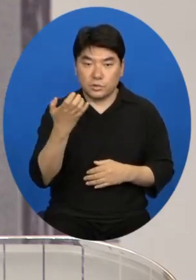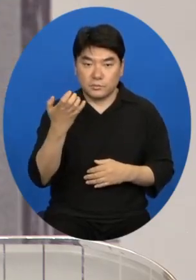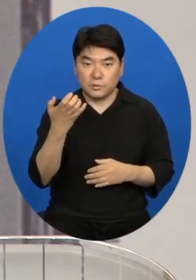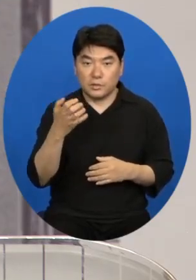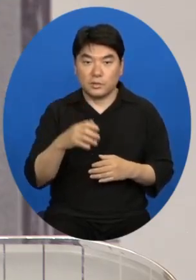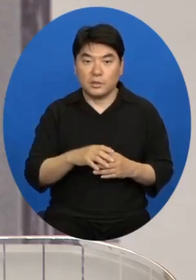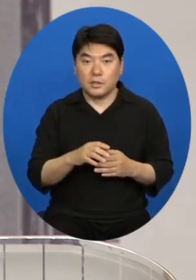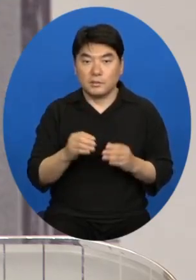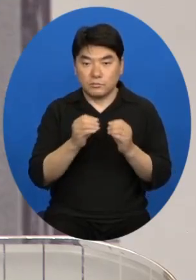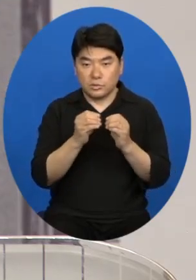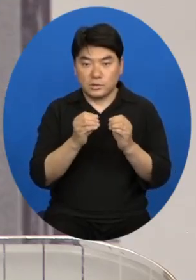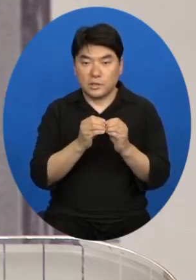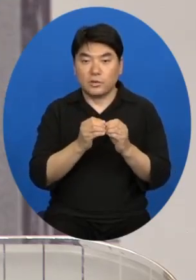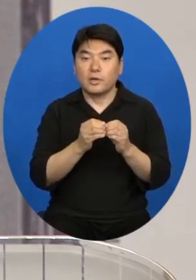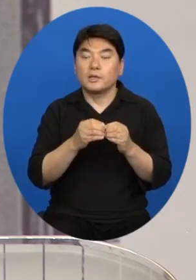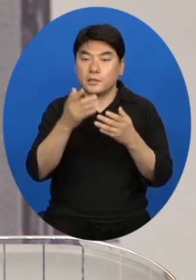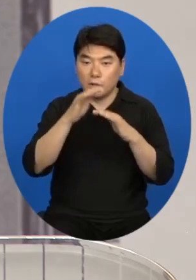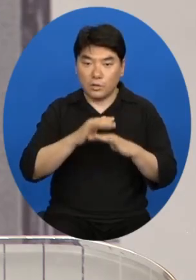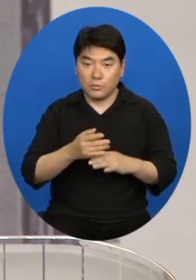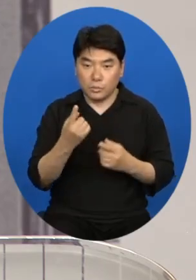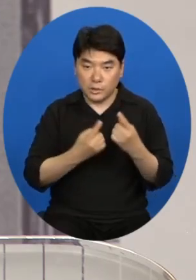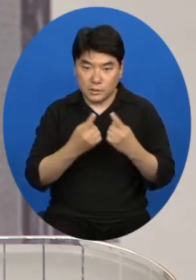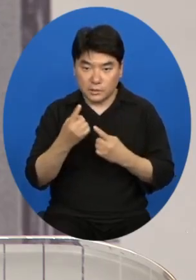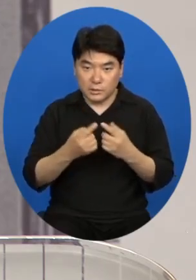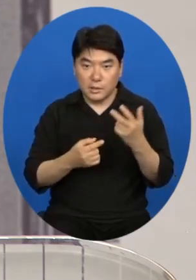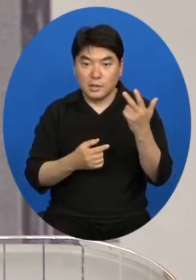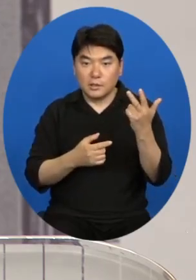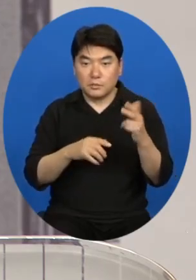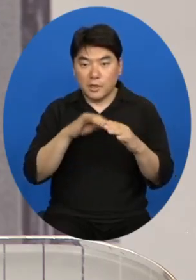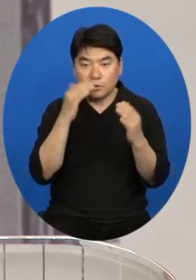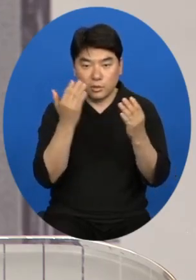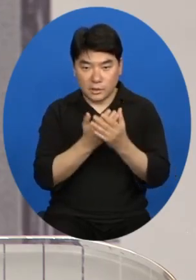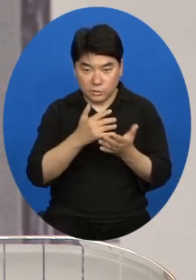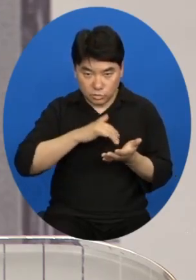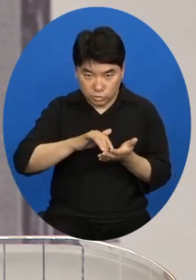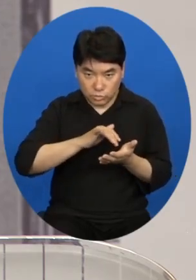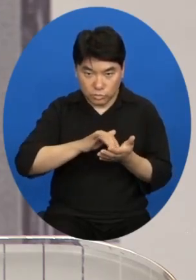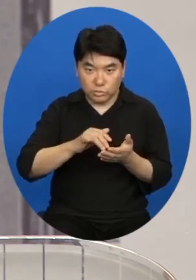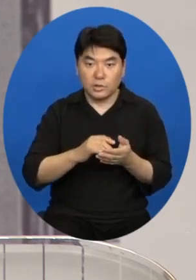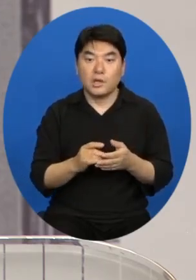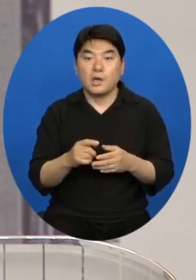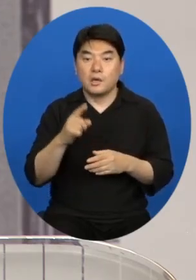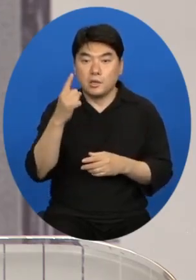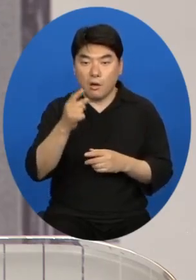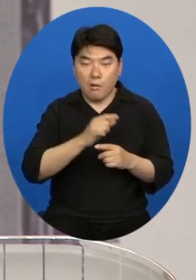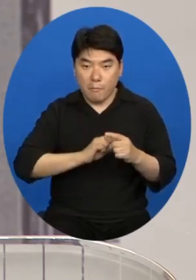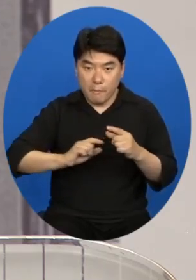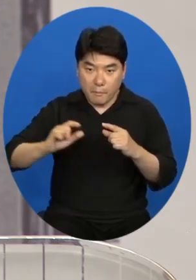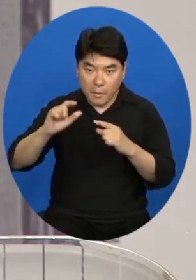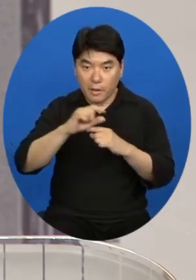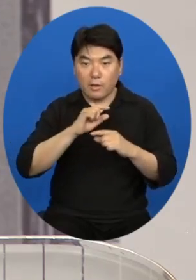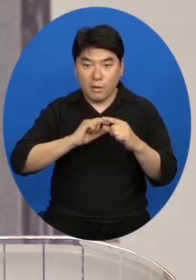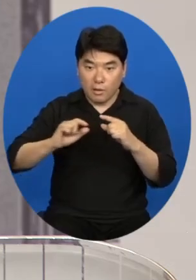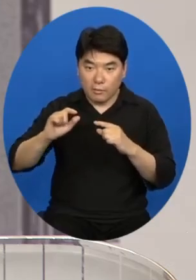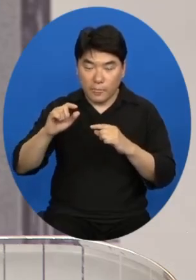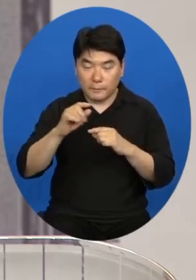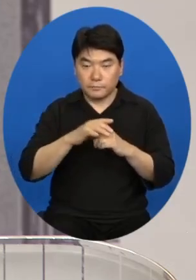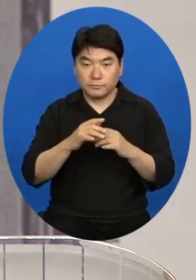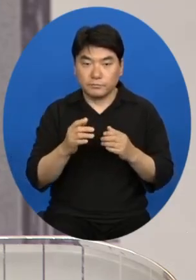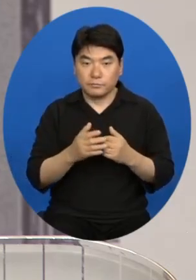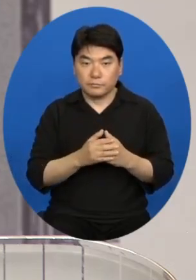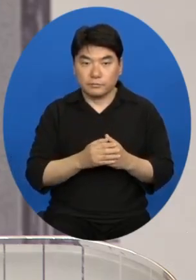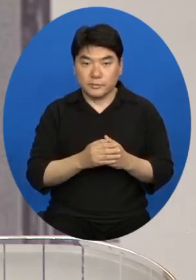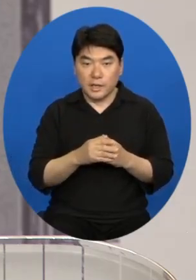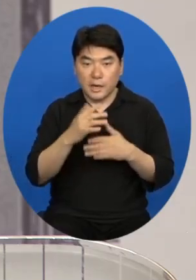문자적인 기간이라기보다는 7 곱하기 완전한 숫자 7의 10배 수의 70의 곱하기니까 하나님이